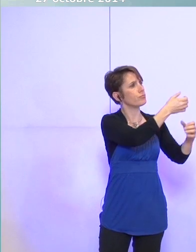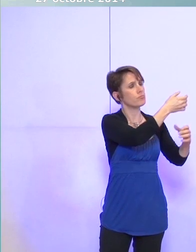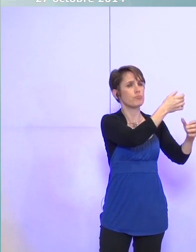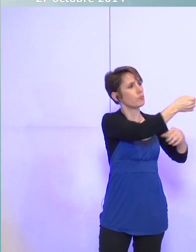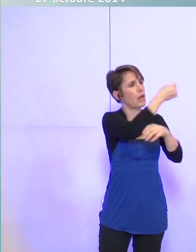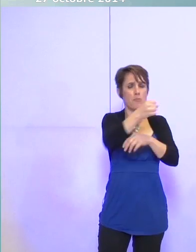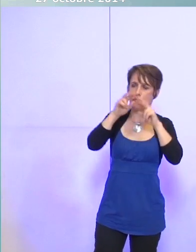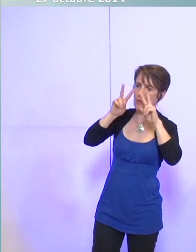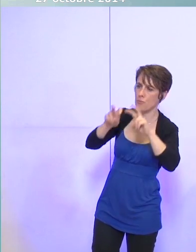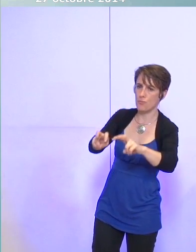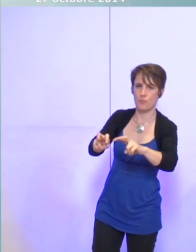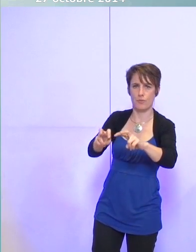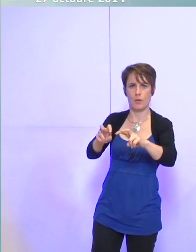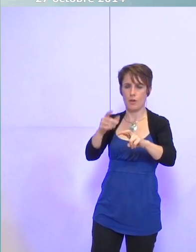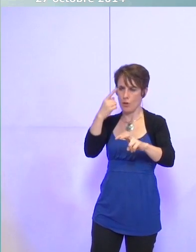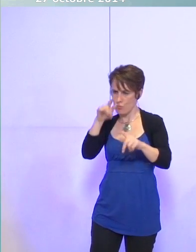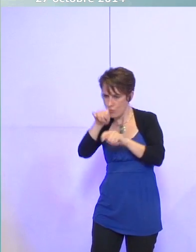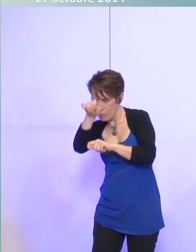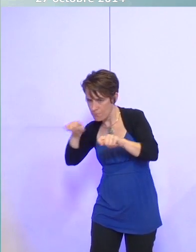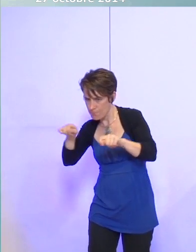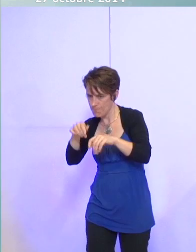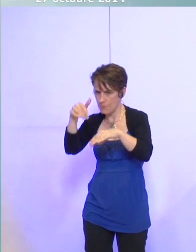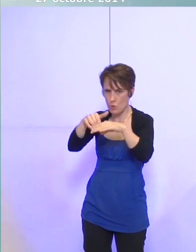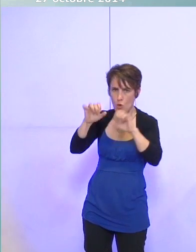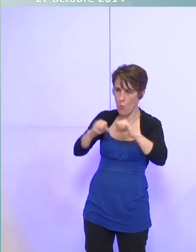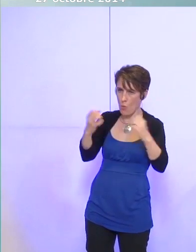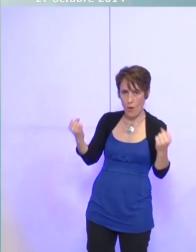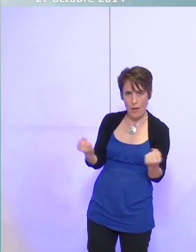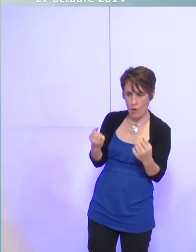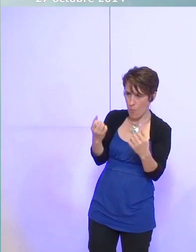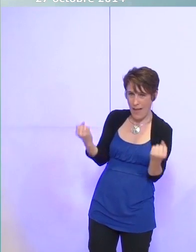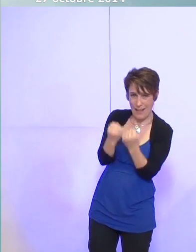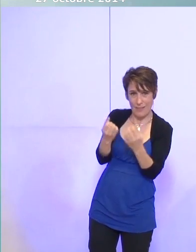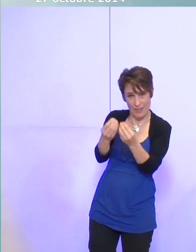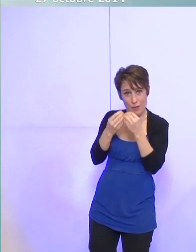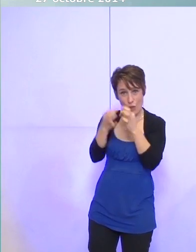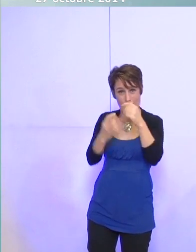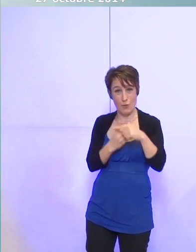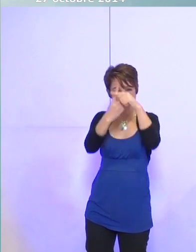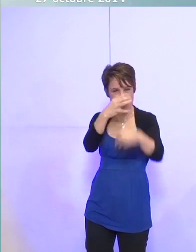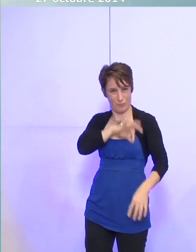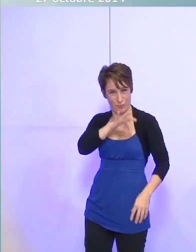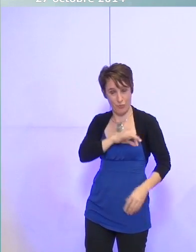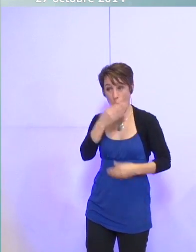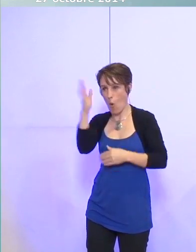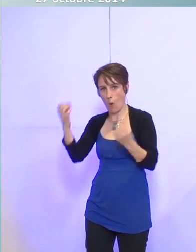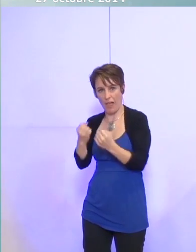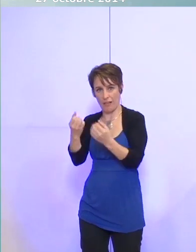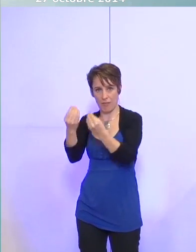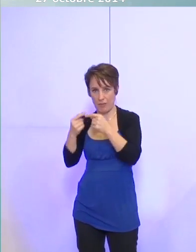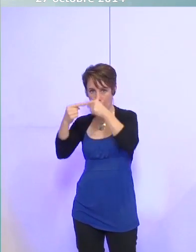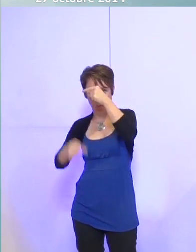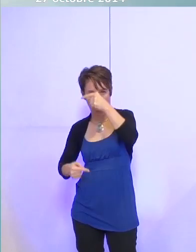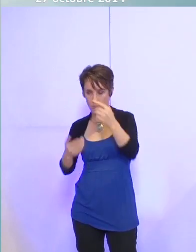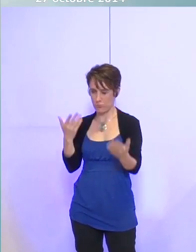analytique a été lancée afin de déterminer quelles activités sont bénéficiaires et quelles autres sont déficitaires. Cela permettra de mieux cibler